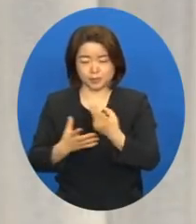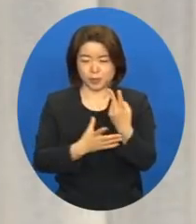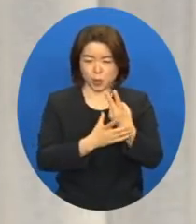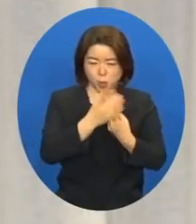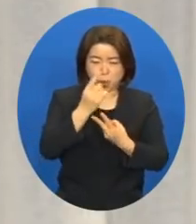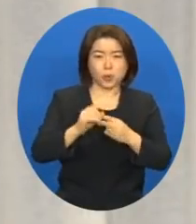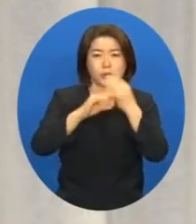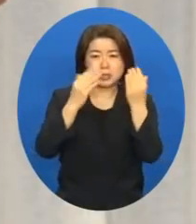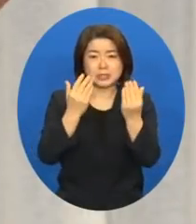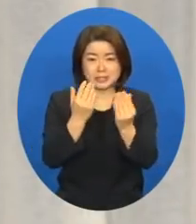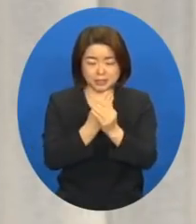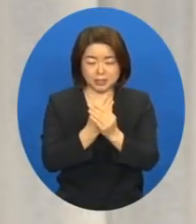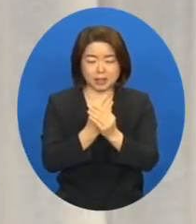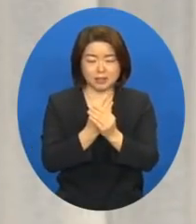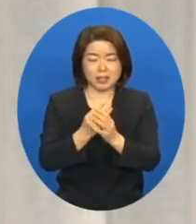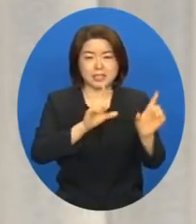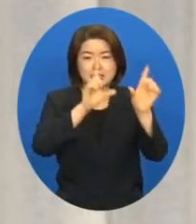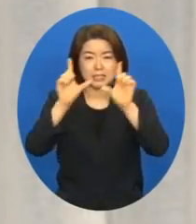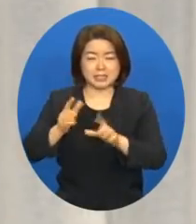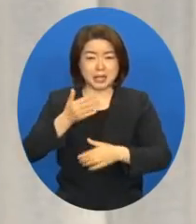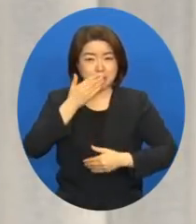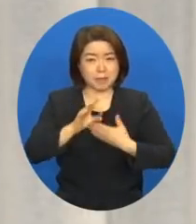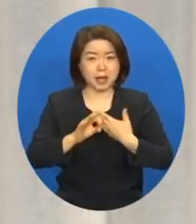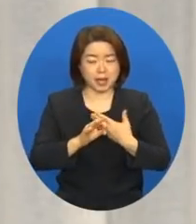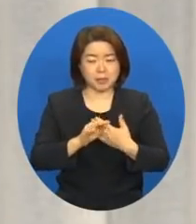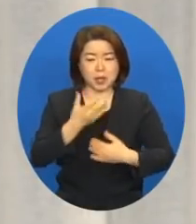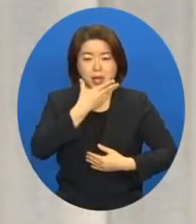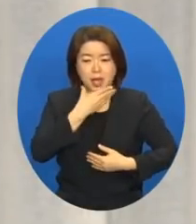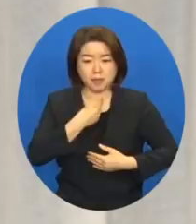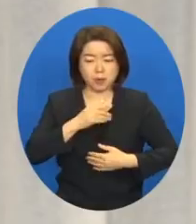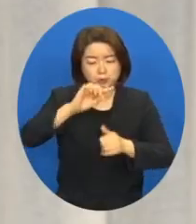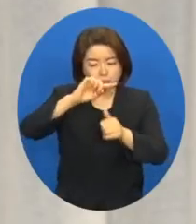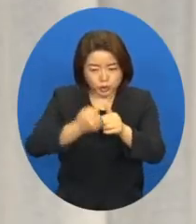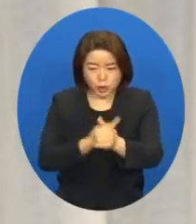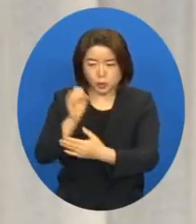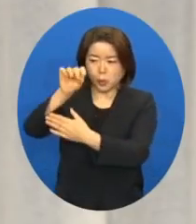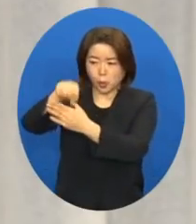삶을 살아가기 시작하면 행복은 열매로 맺어오는 거예요.